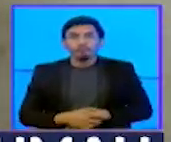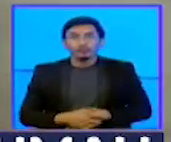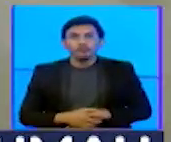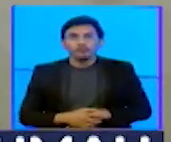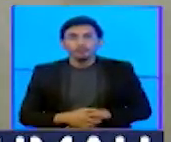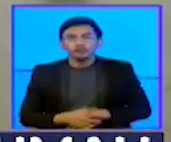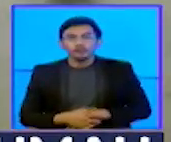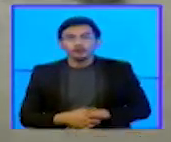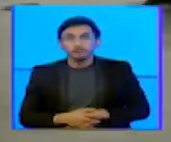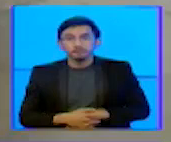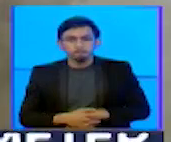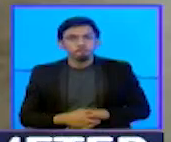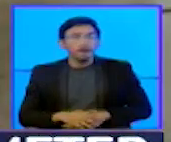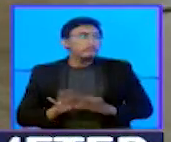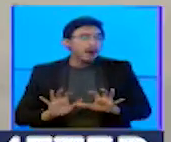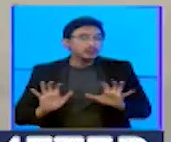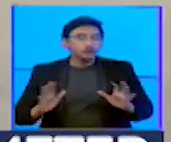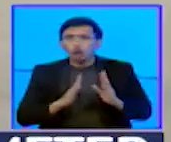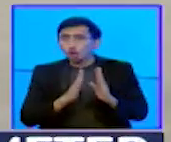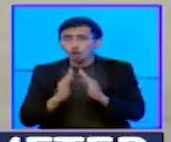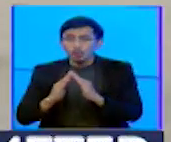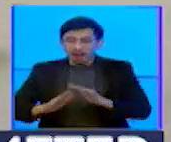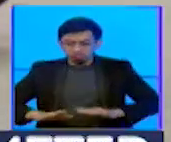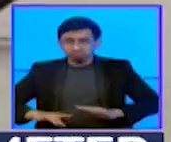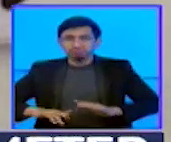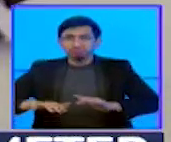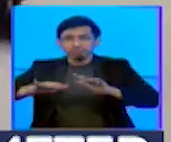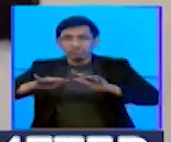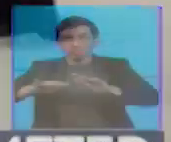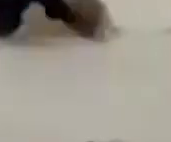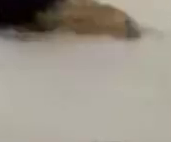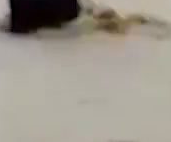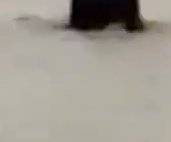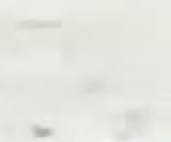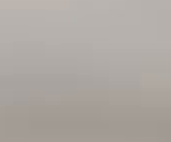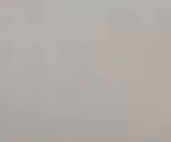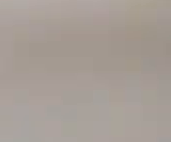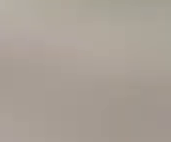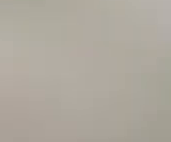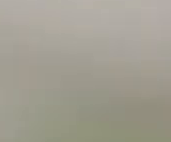Ratusan rumah warga di 8 kecamatan terendam banjir dengan ketinggian hingga 2 meter.